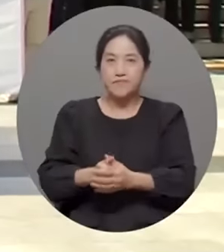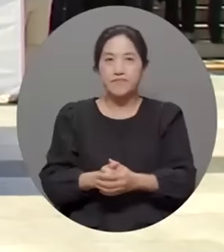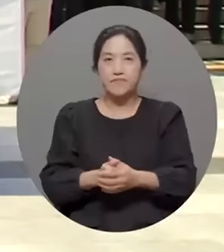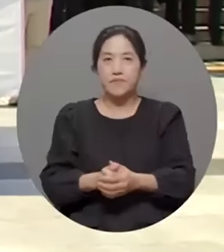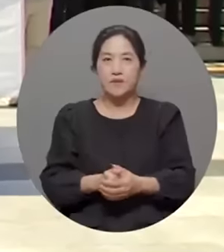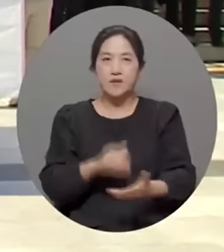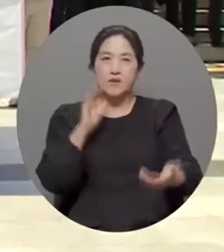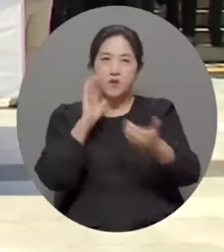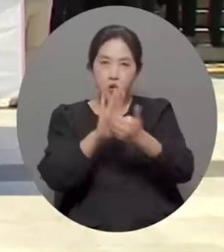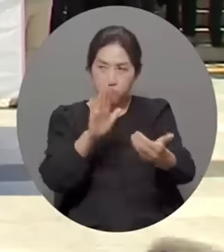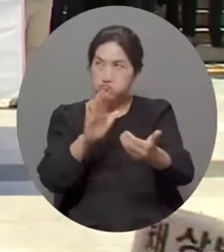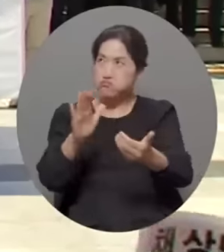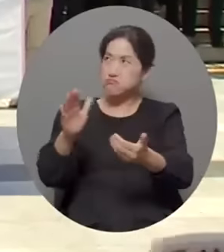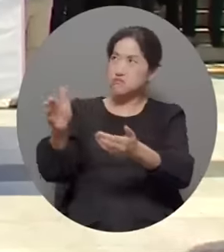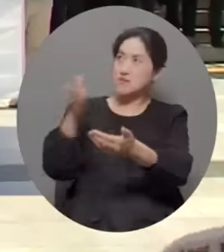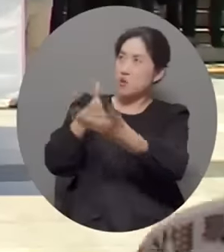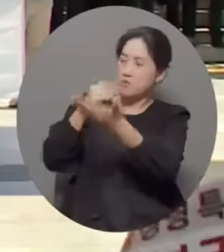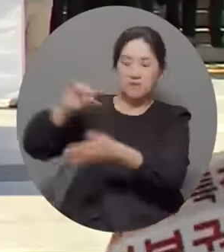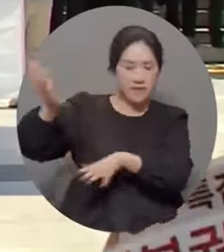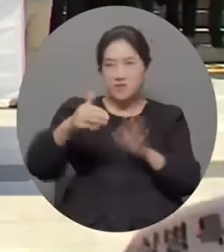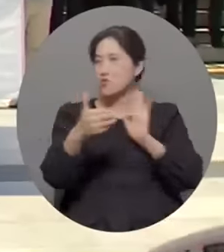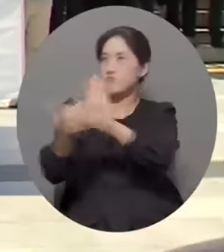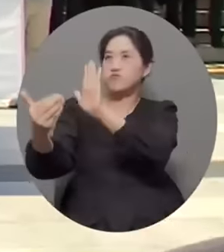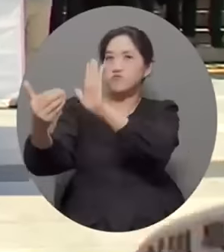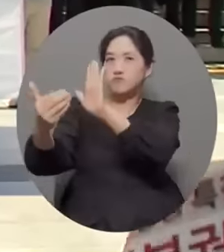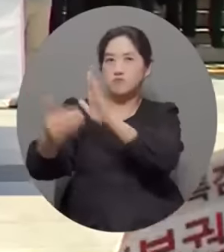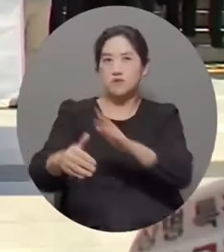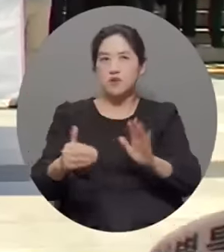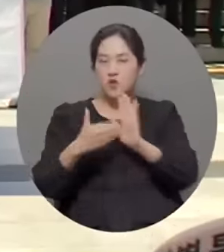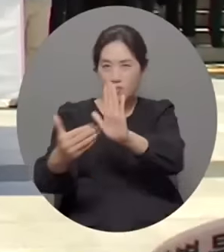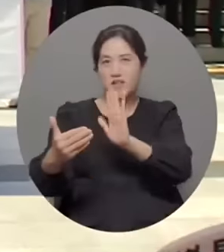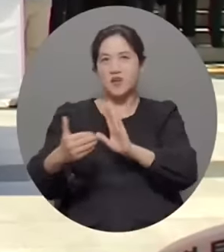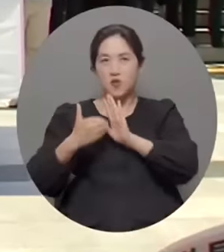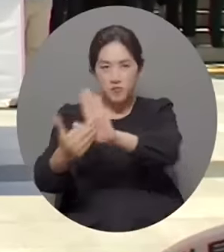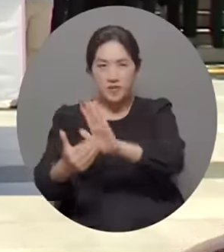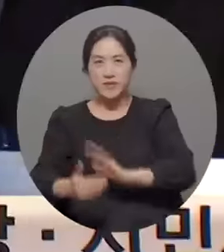거부권을 거부한다. 거부한다. 거부한다. 거부한다.